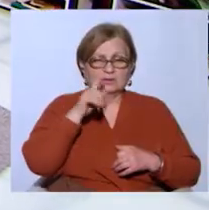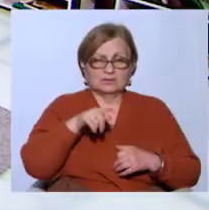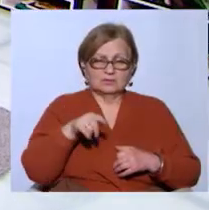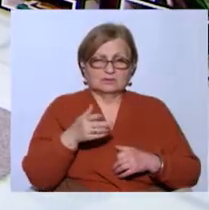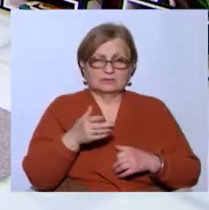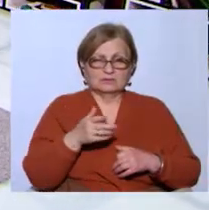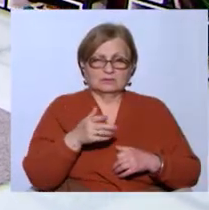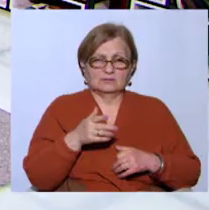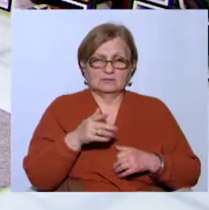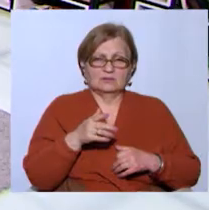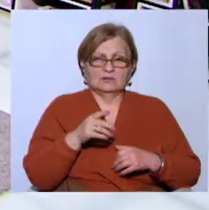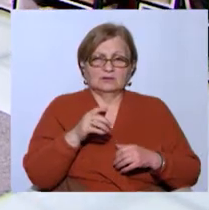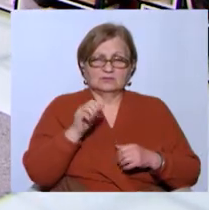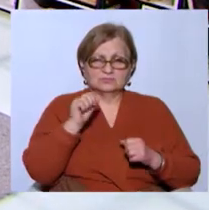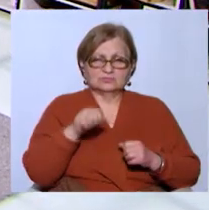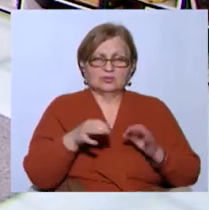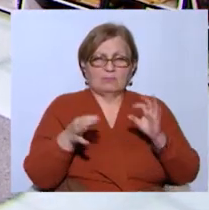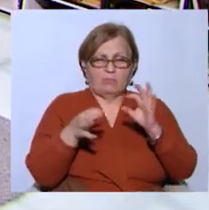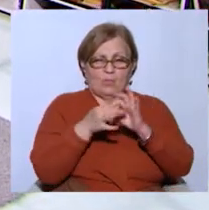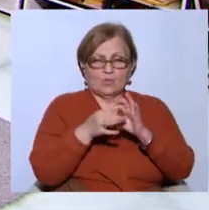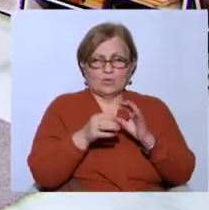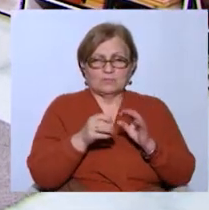მაგალითად იმაში ბოქლომში სიტყვაზე